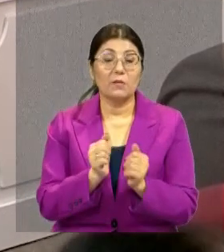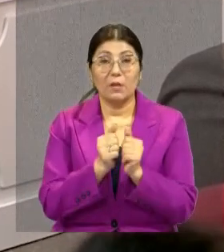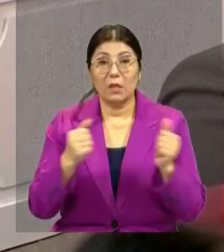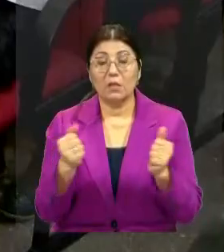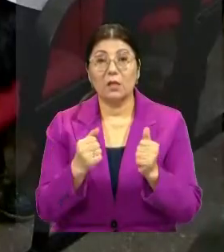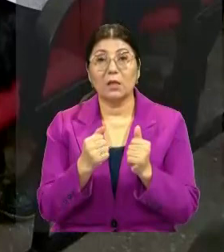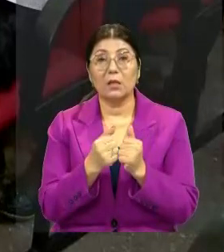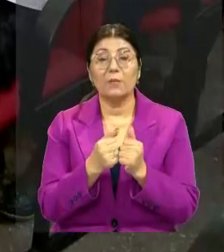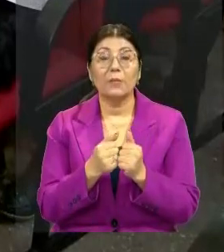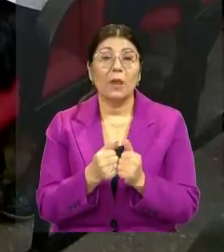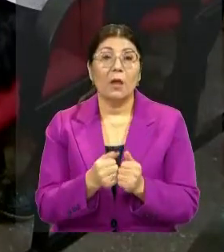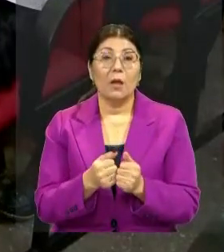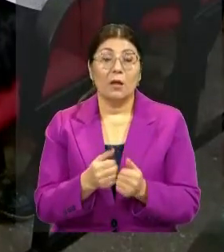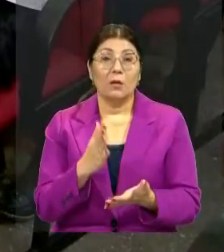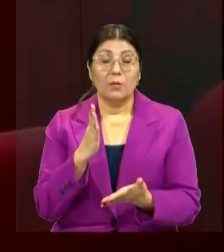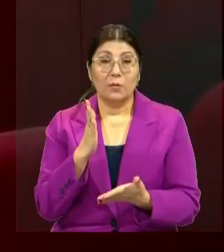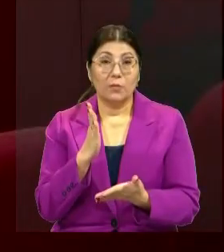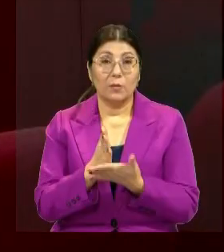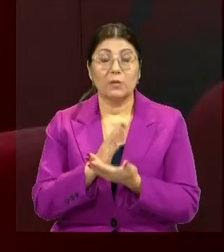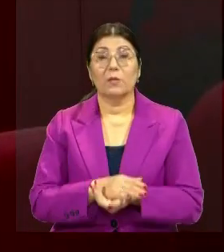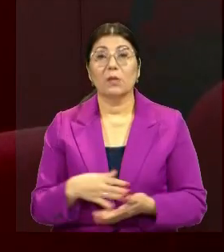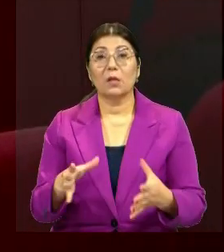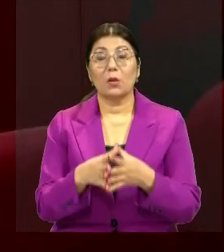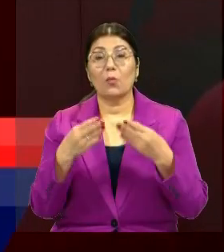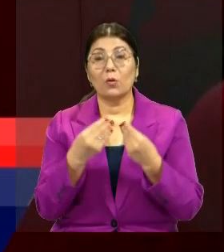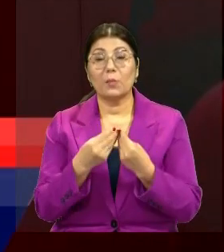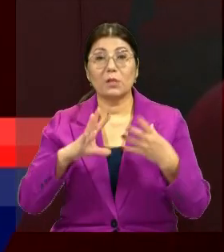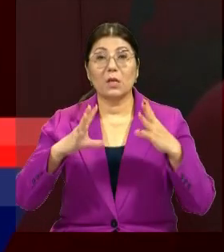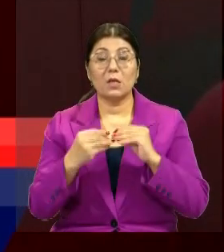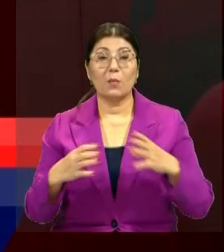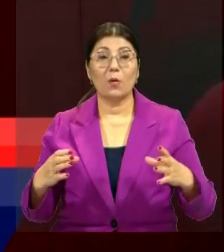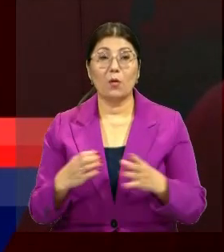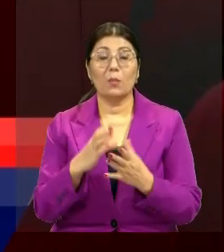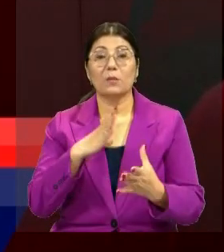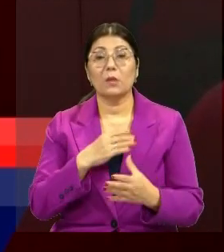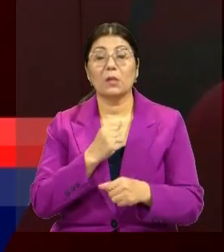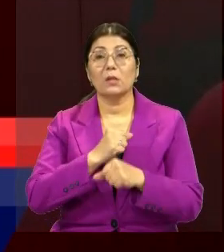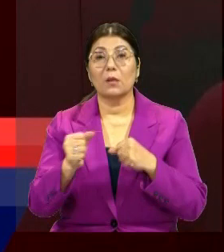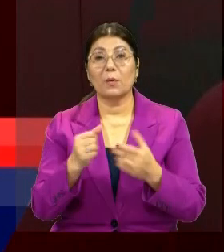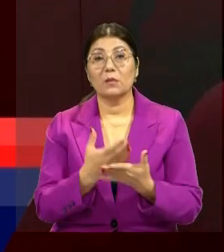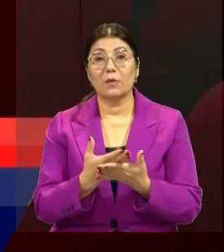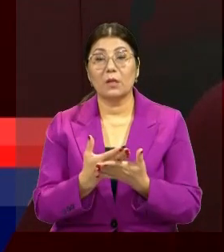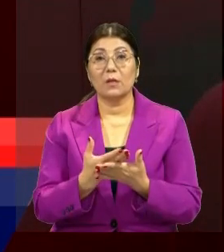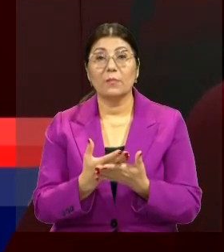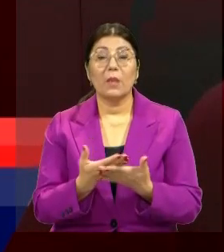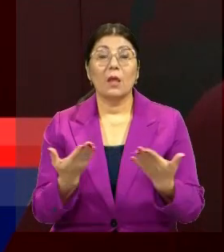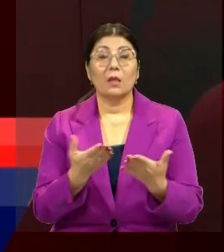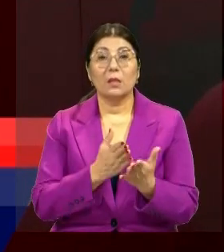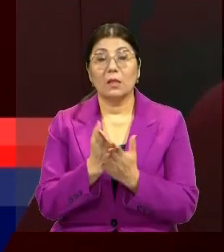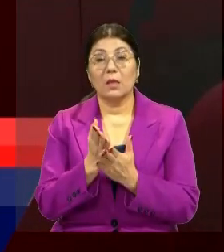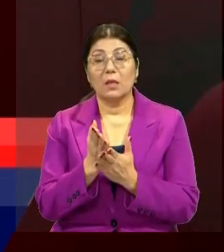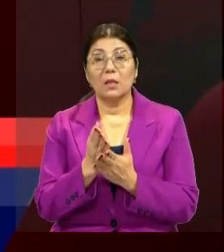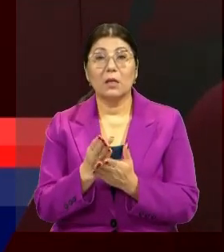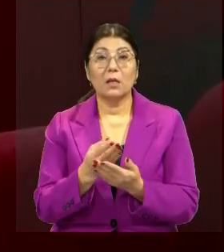демография өсіміне де кері әсер етері сөзсіз. Отбасындағы жалпы қоғамда болып жатқан зорлық-зомбылықтың демографияға енді тікелей